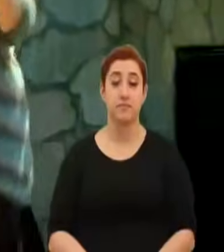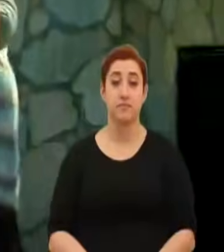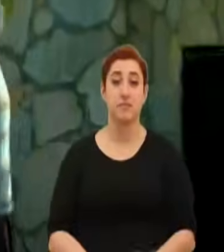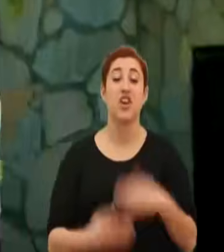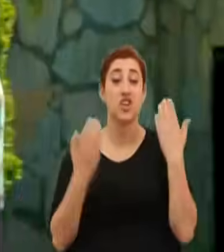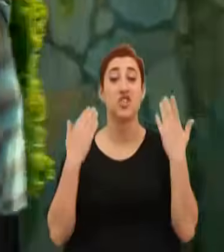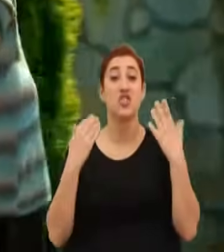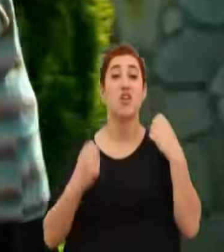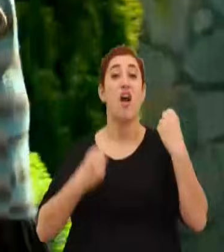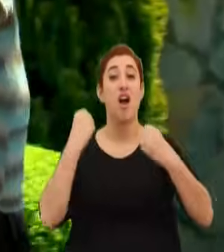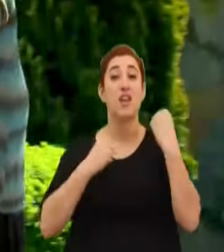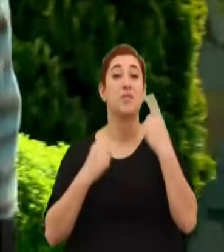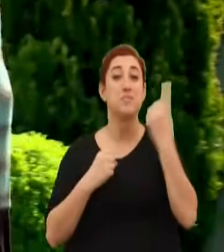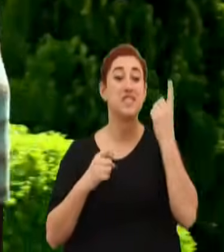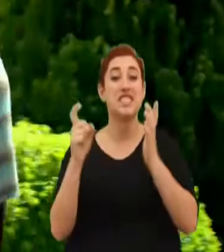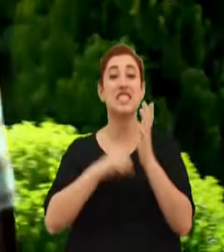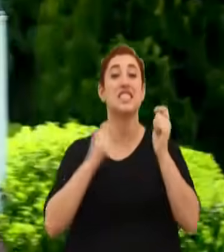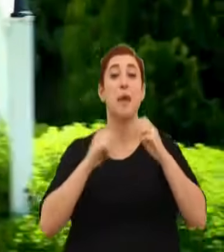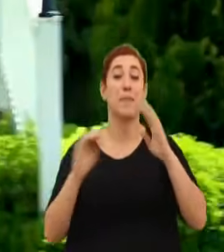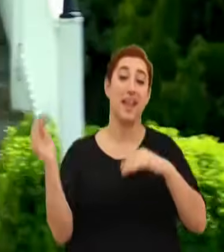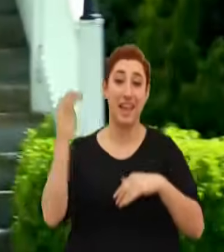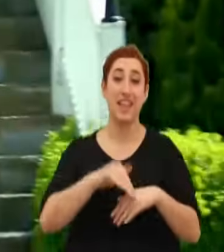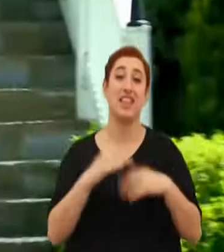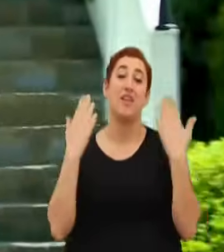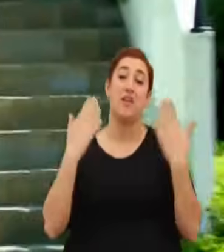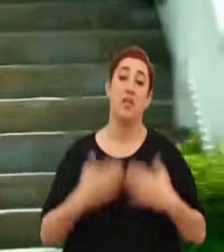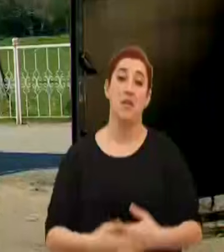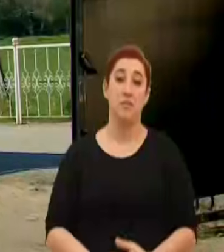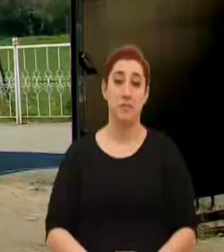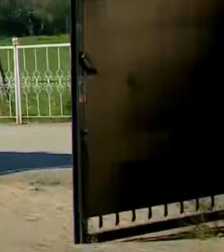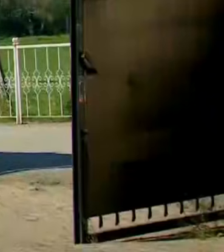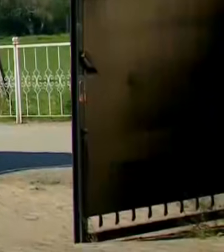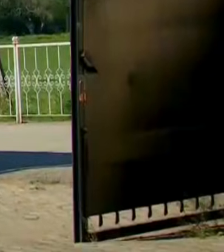Ay inşallah arabanın bir taraflarını çiziktirmeden getirir ya Rabbim ya.